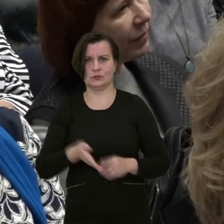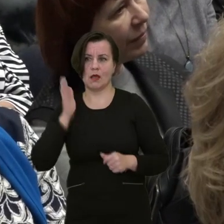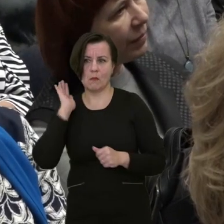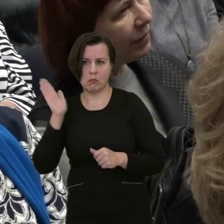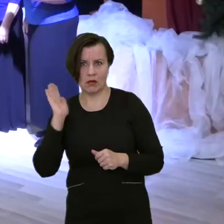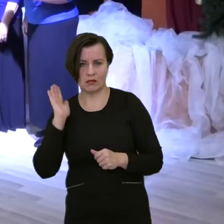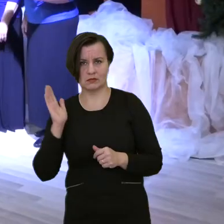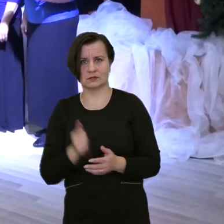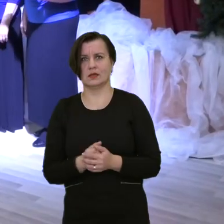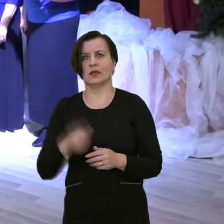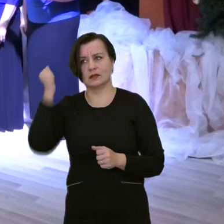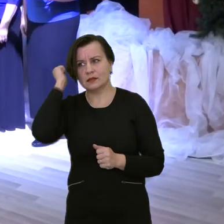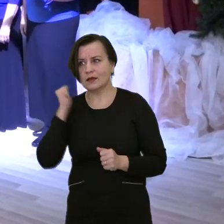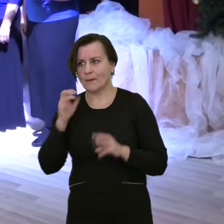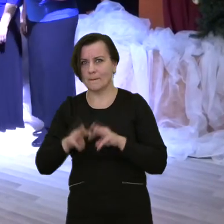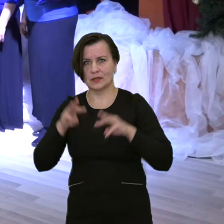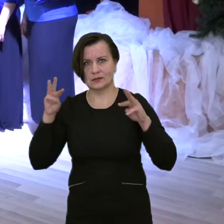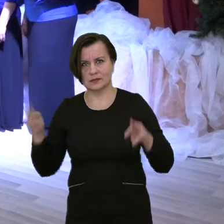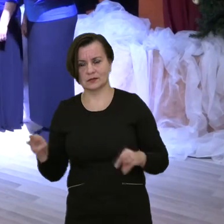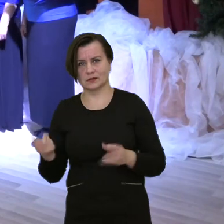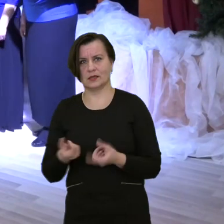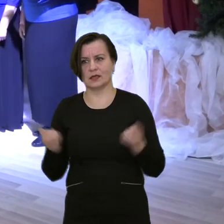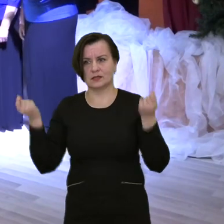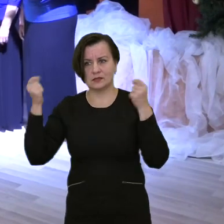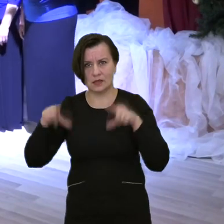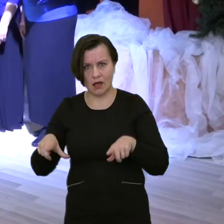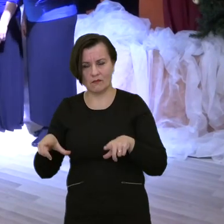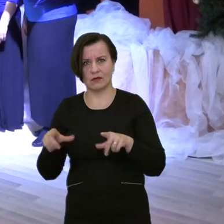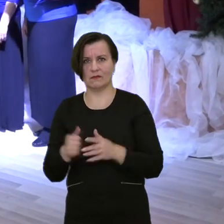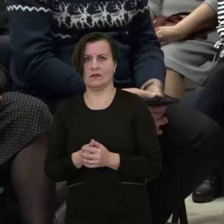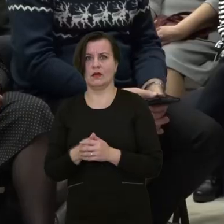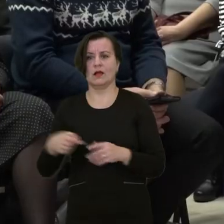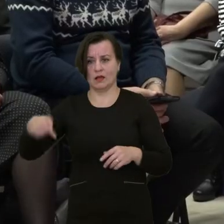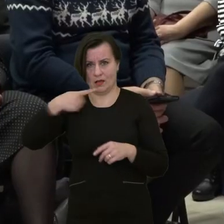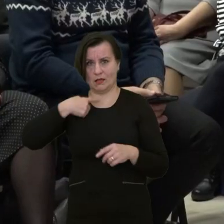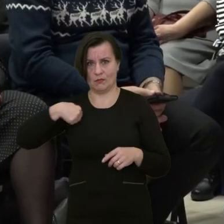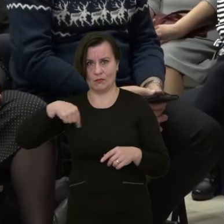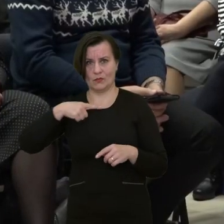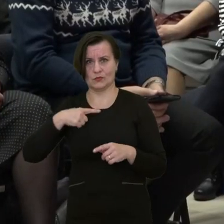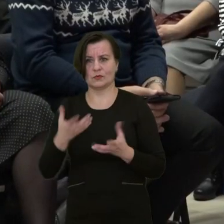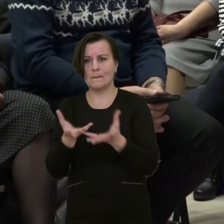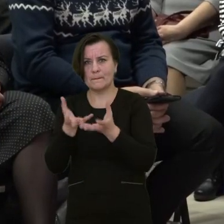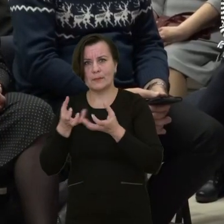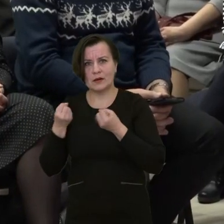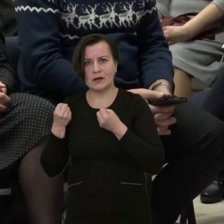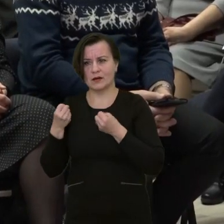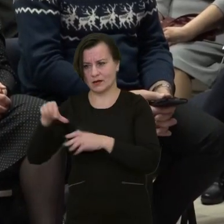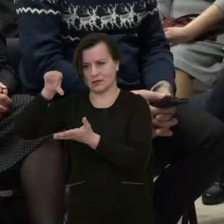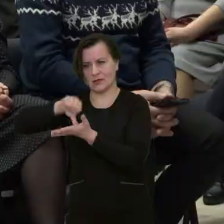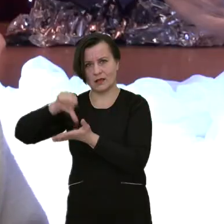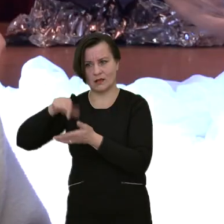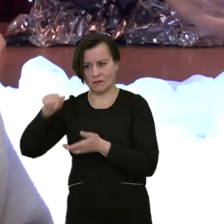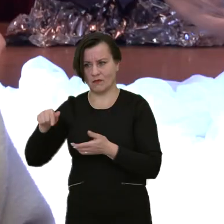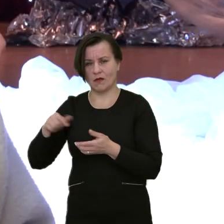esam ministerijai, labai dėkingi esam savivaldybei, kad mus priėmė